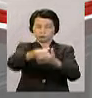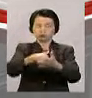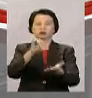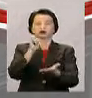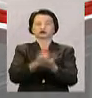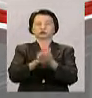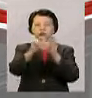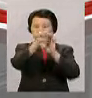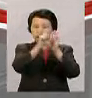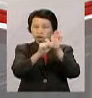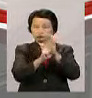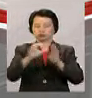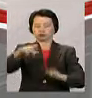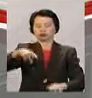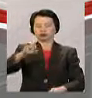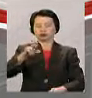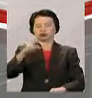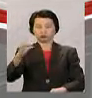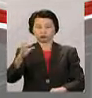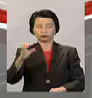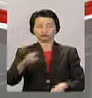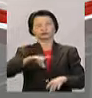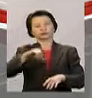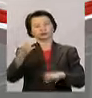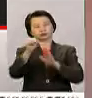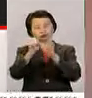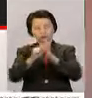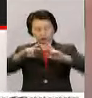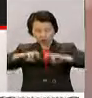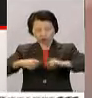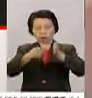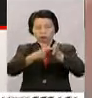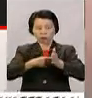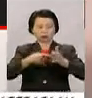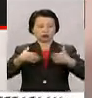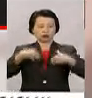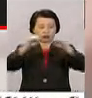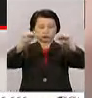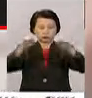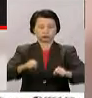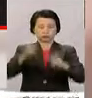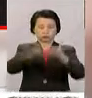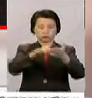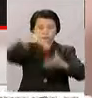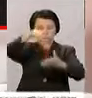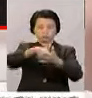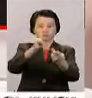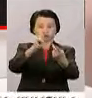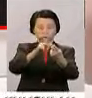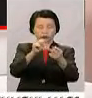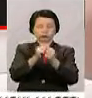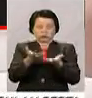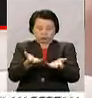terma rujukan utama ERC. Terma utama lain meliputi mengkaji keperluan mewujudkan sistem pilihan raya yang sesuai dengan